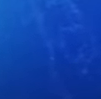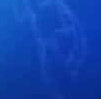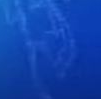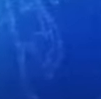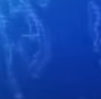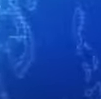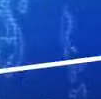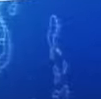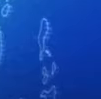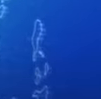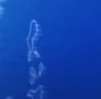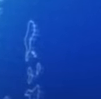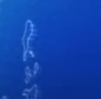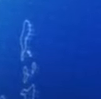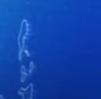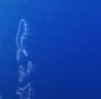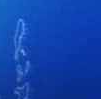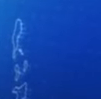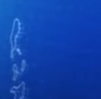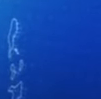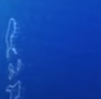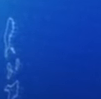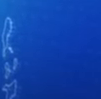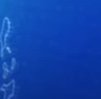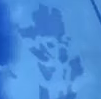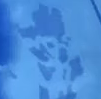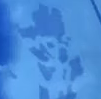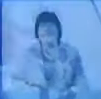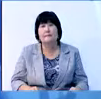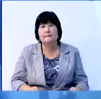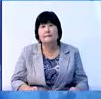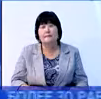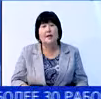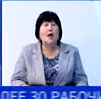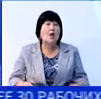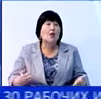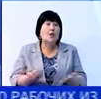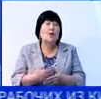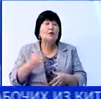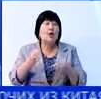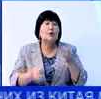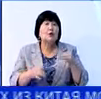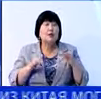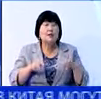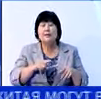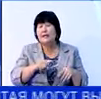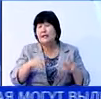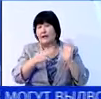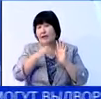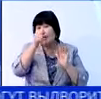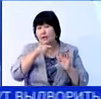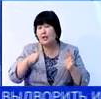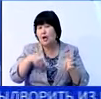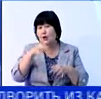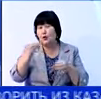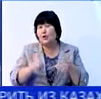Но новости судебной системы. За 9 месяцев в